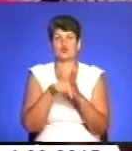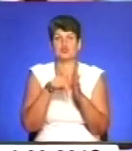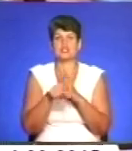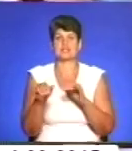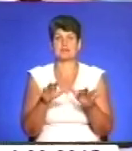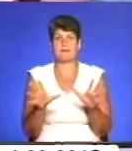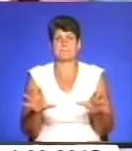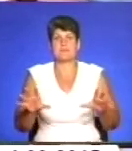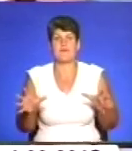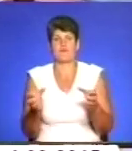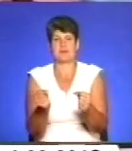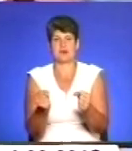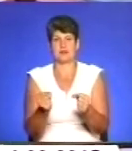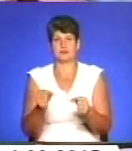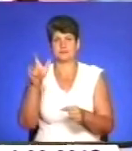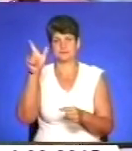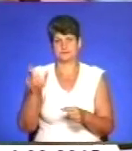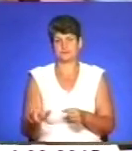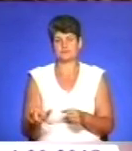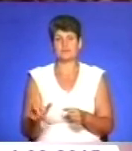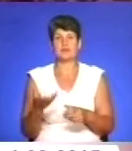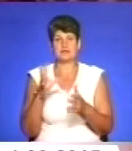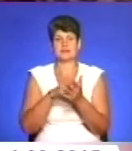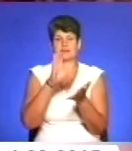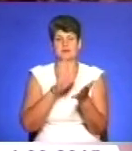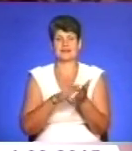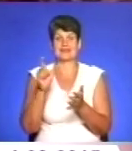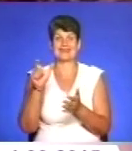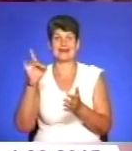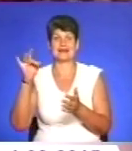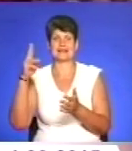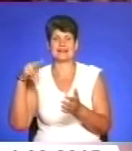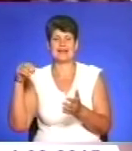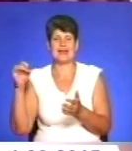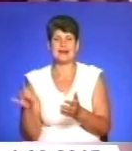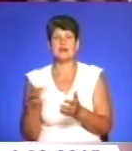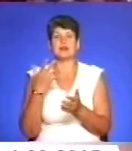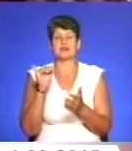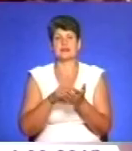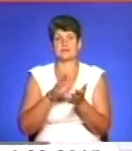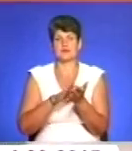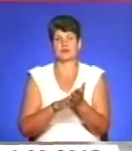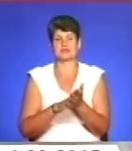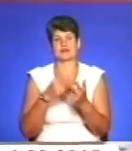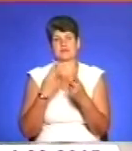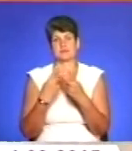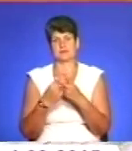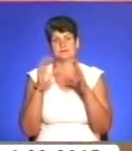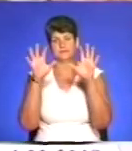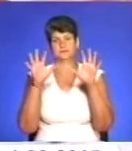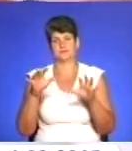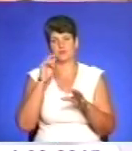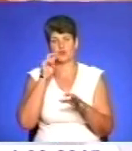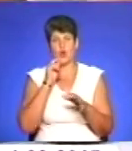справ піймали посадовця. Дана подія внесена в ЄРДР відповідно до статті 368 частина 3 Кримінального кодексу